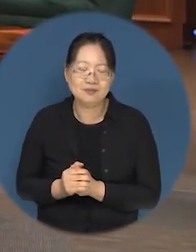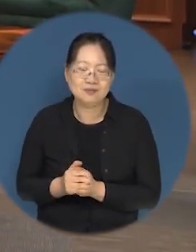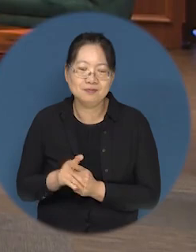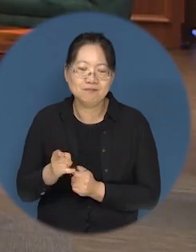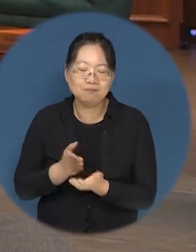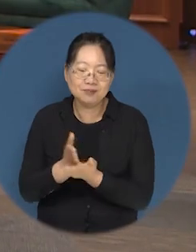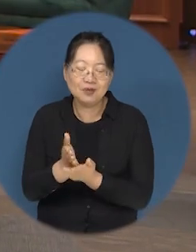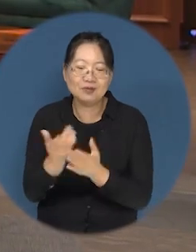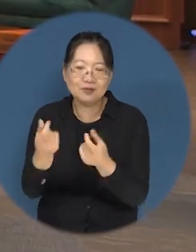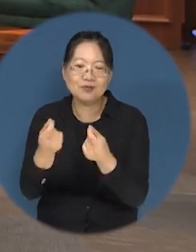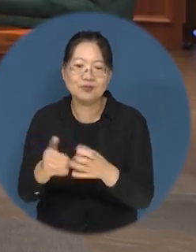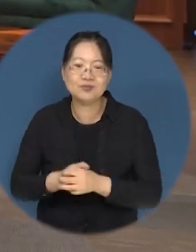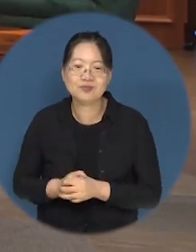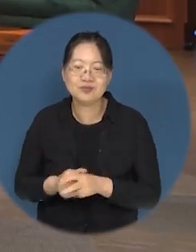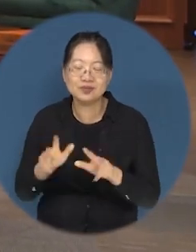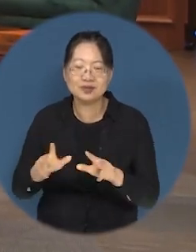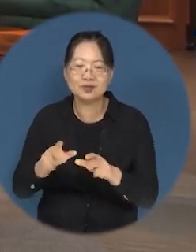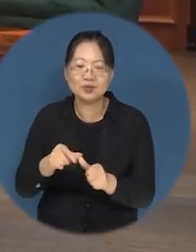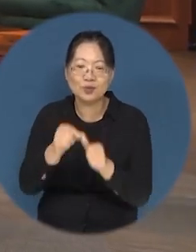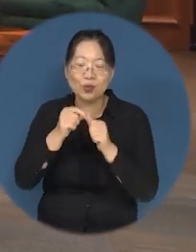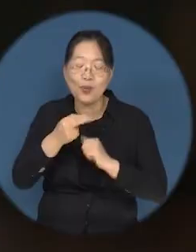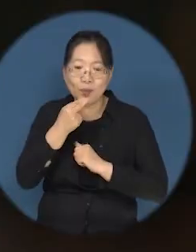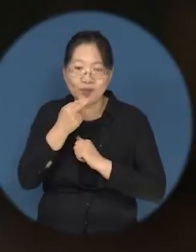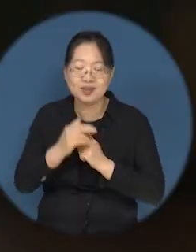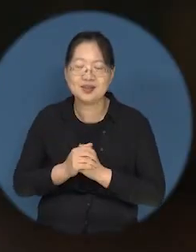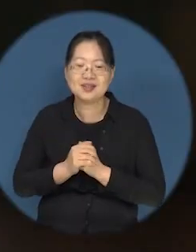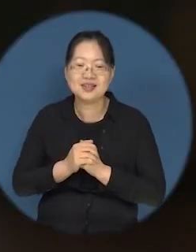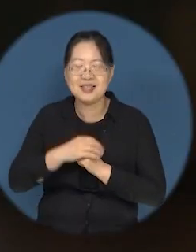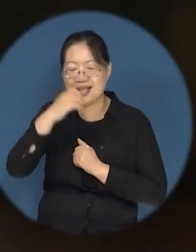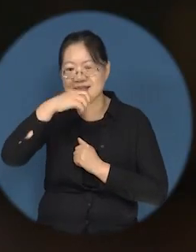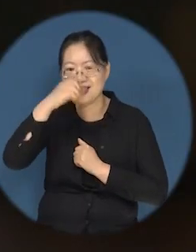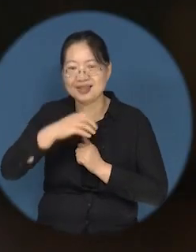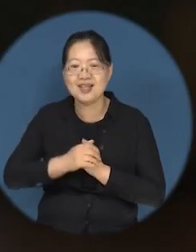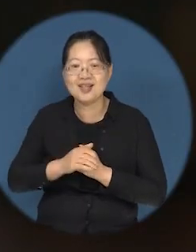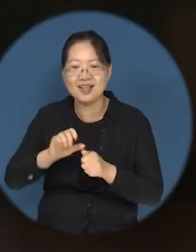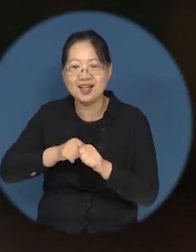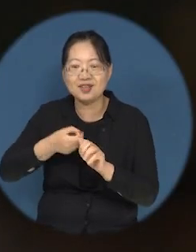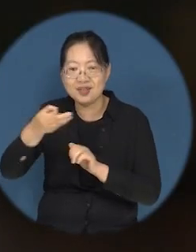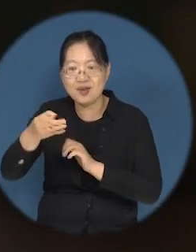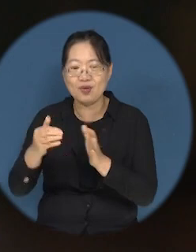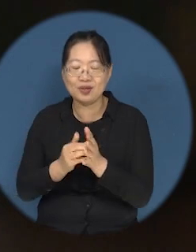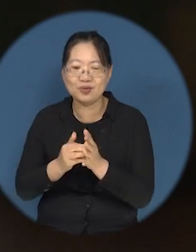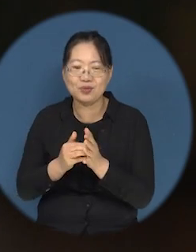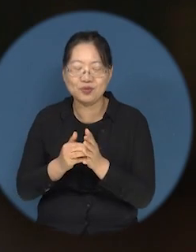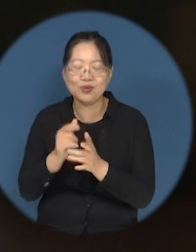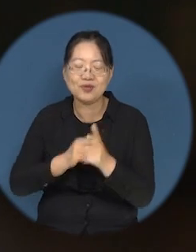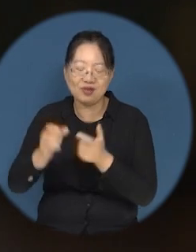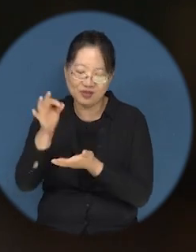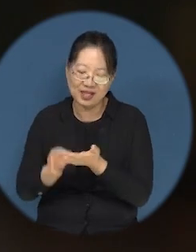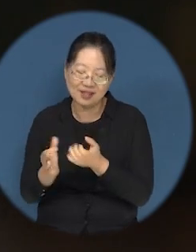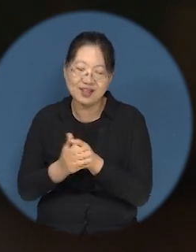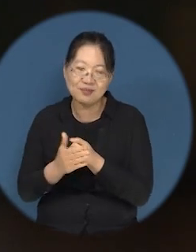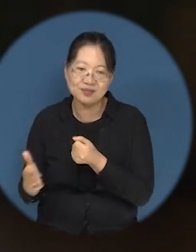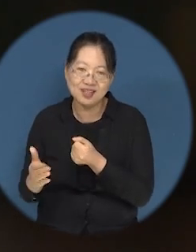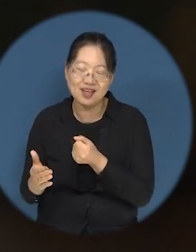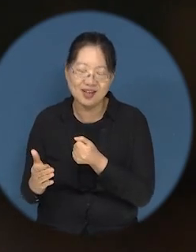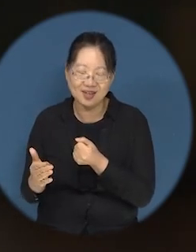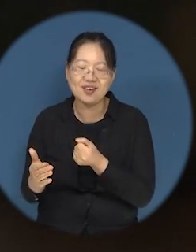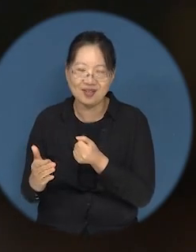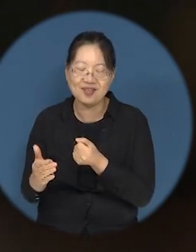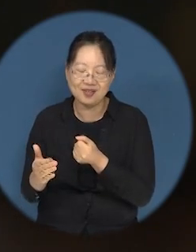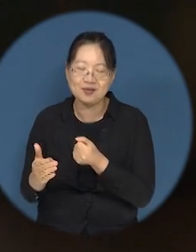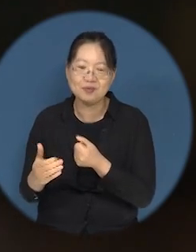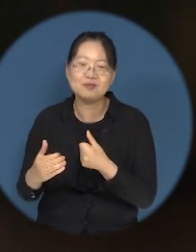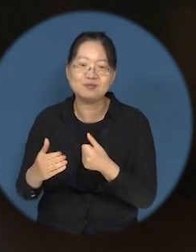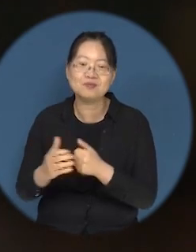분야도 지금은 그렇게 고용 안 하고 뭐 그냥 과태료 내고 그냥 그게 더 싸니까 그냥 그거 내고 말겠다